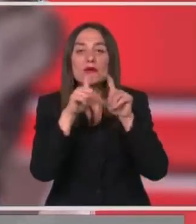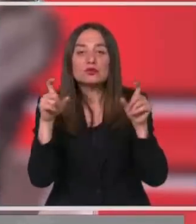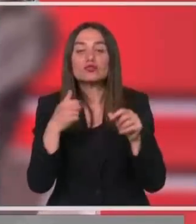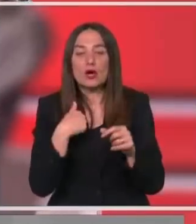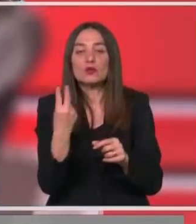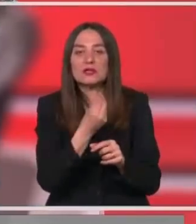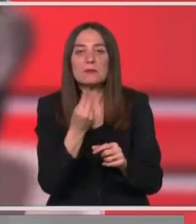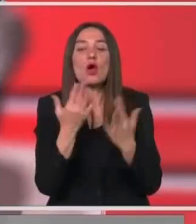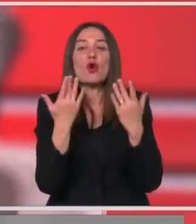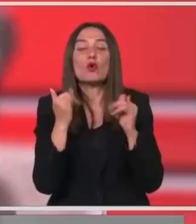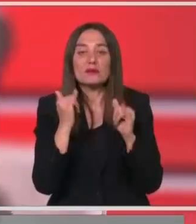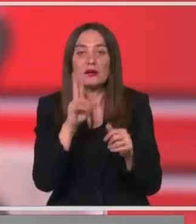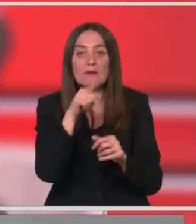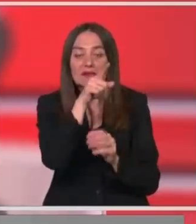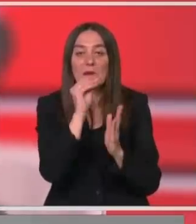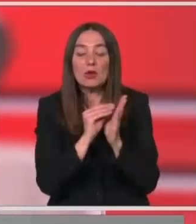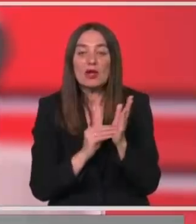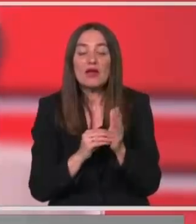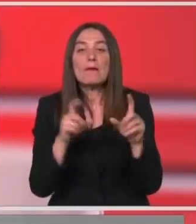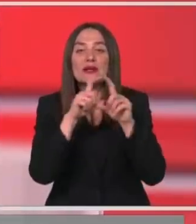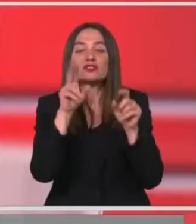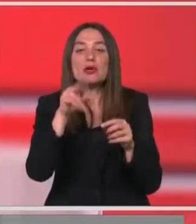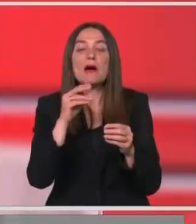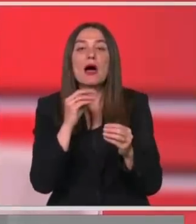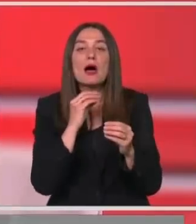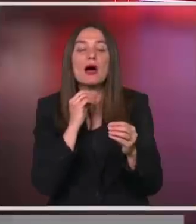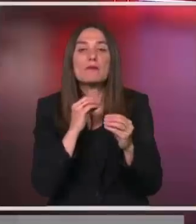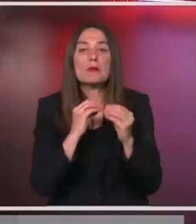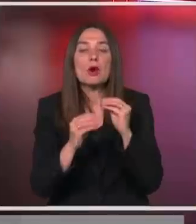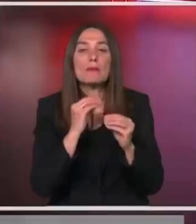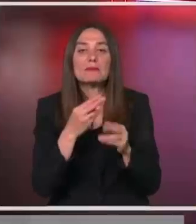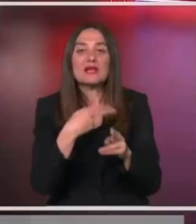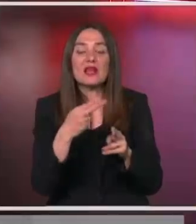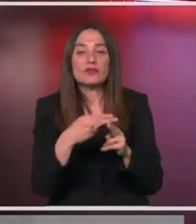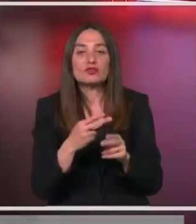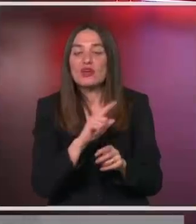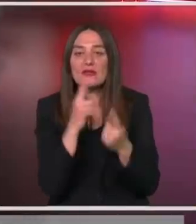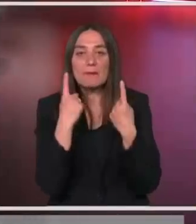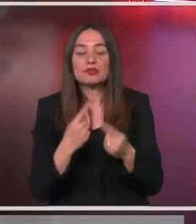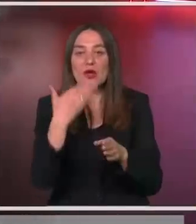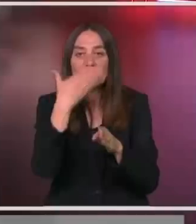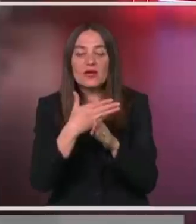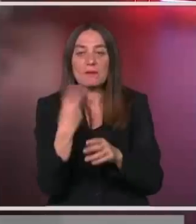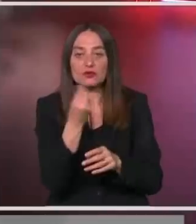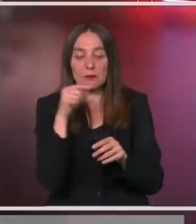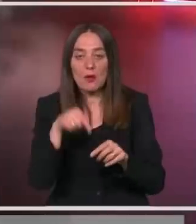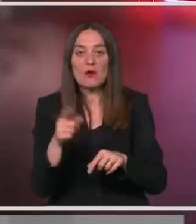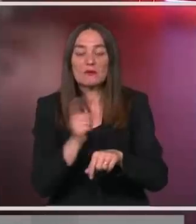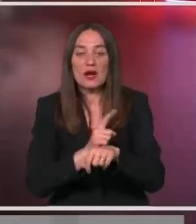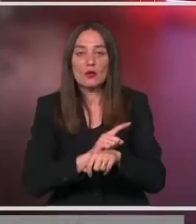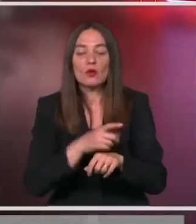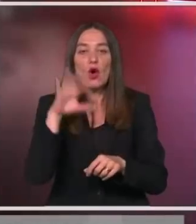ovako u Srbiji, koliko danas, jel imate te podatke, preduzeće ima problem sa likvidnošću? Pa ne postoji firma u Srbiji u ovom momentu